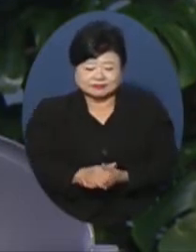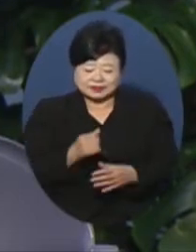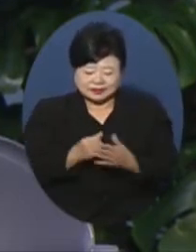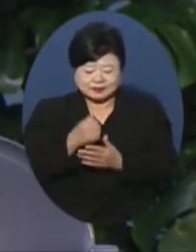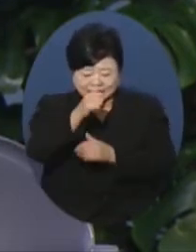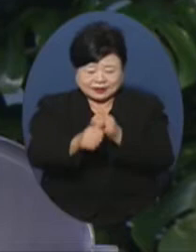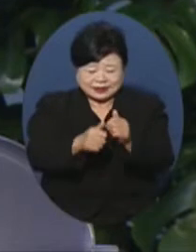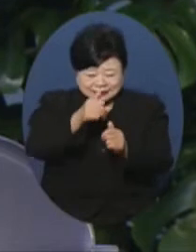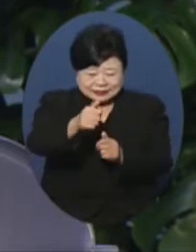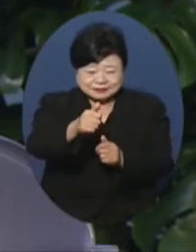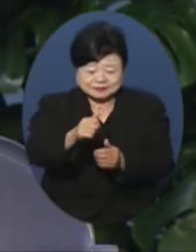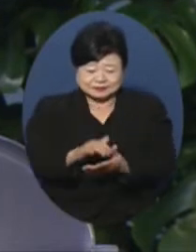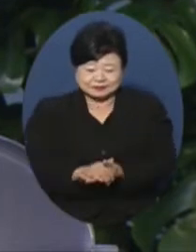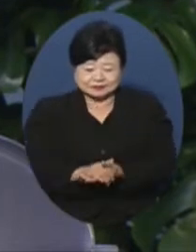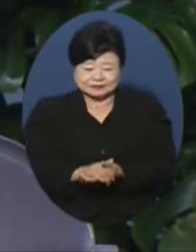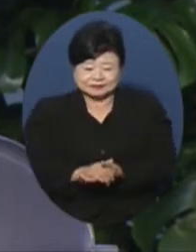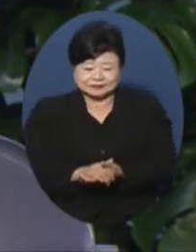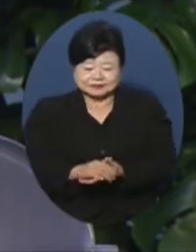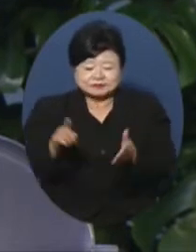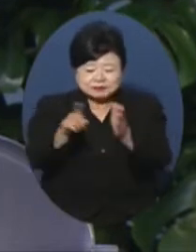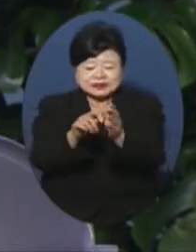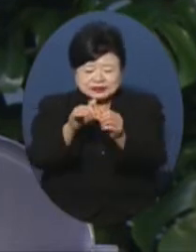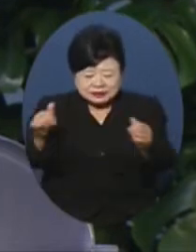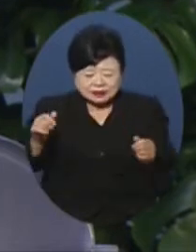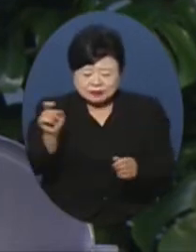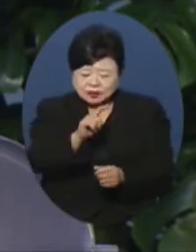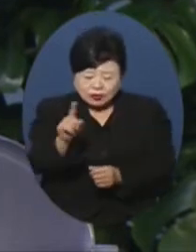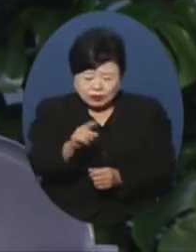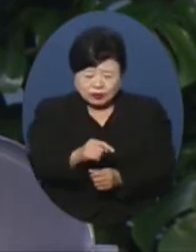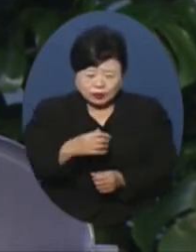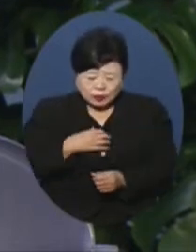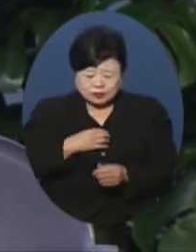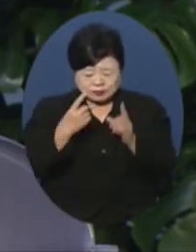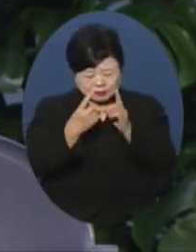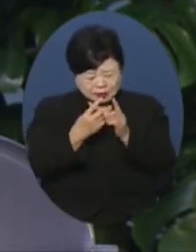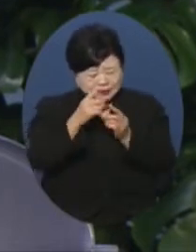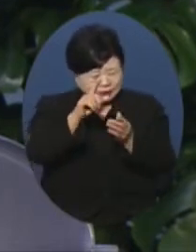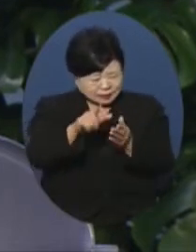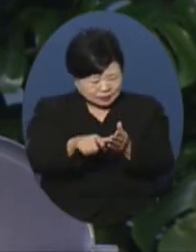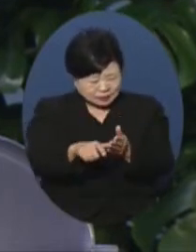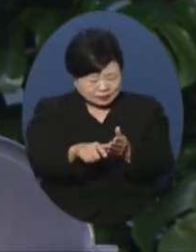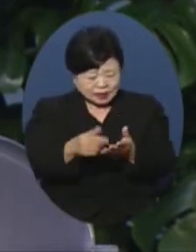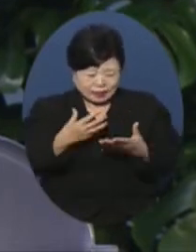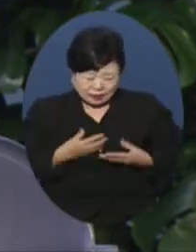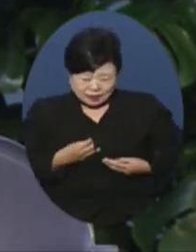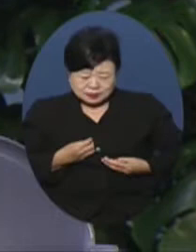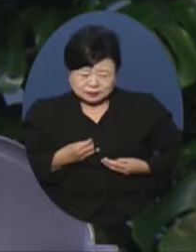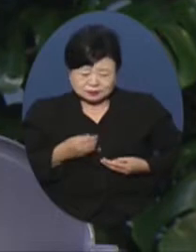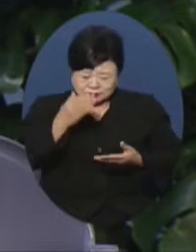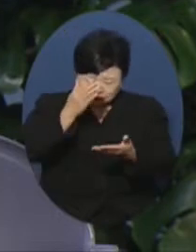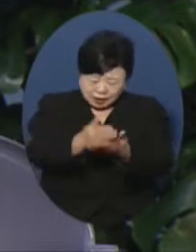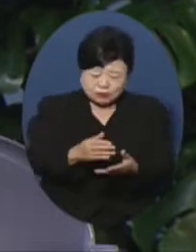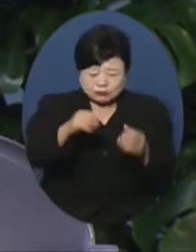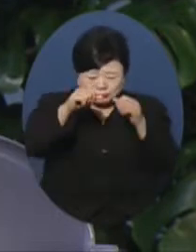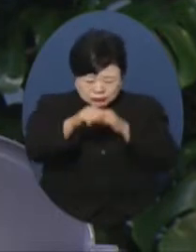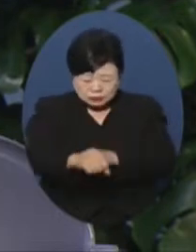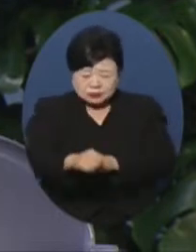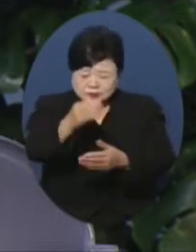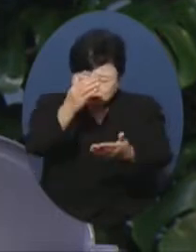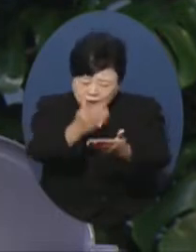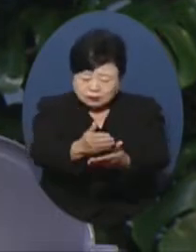그러므로 하나님을 믿는 사람은 어떠한 위기를 만나든지 낙심하지